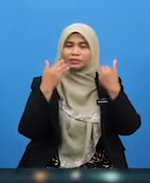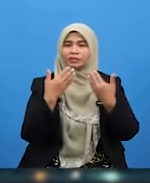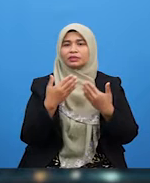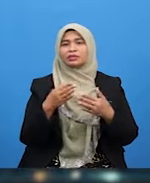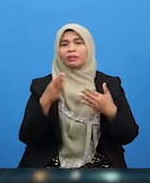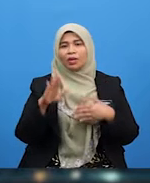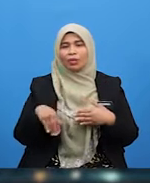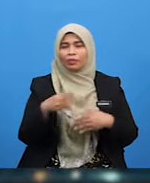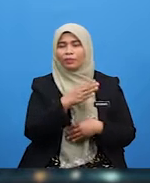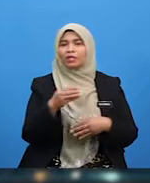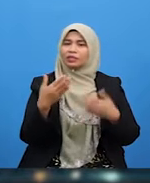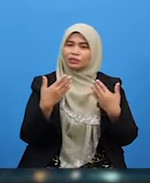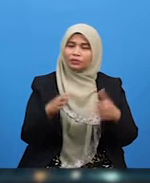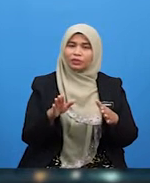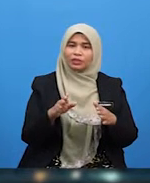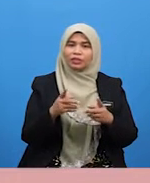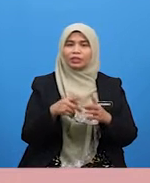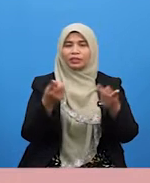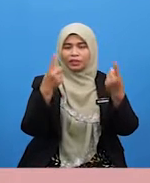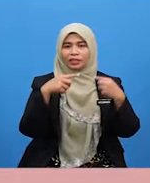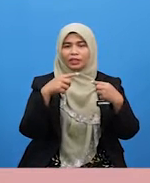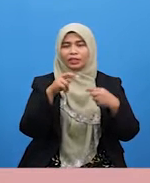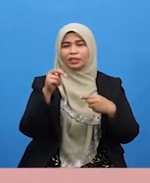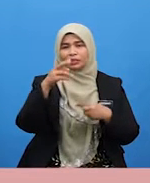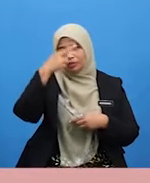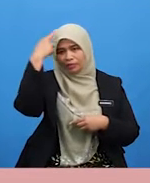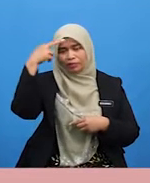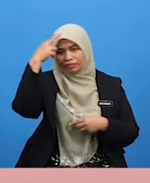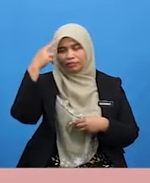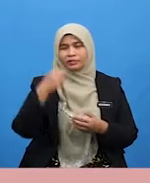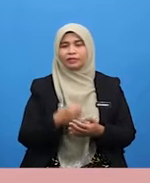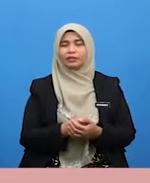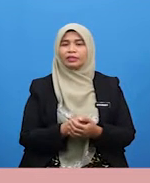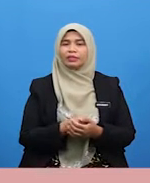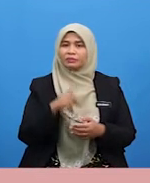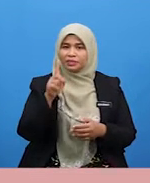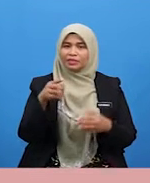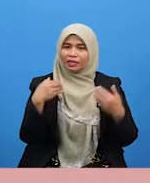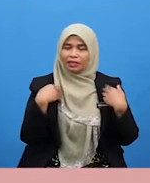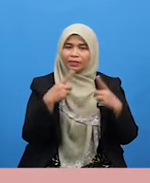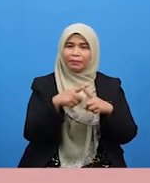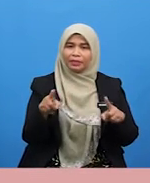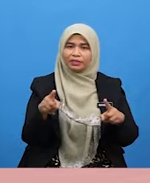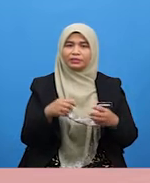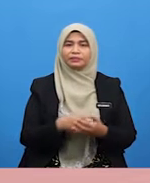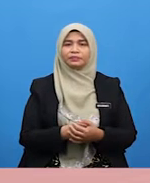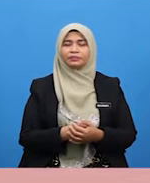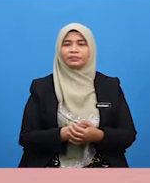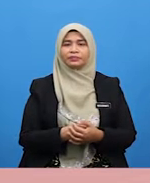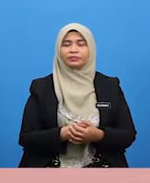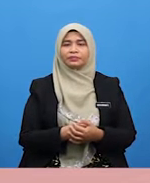sesudah kedatangan Rasulullah sallallahu alaihi wasallam. Tentu ada perbezaan kerana Rasulullah sallallahu alaihi